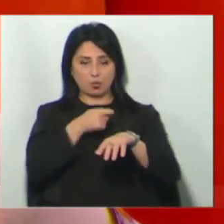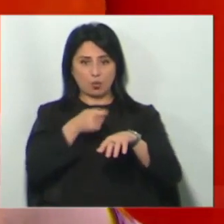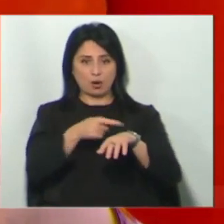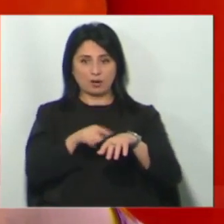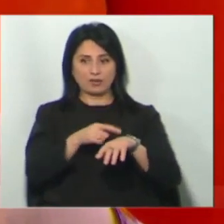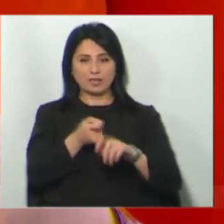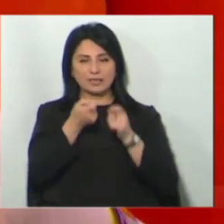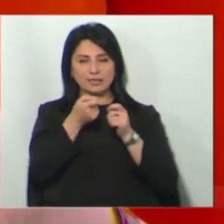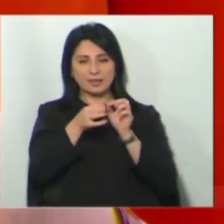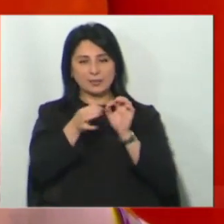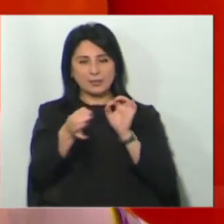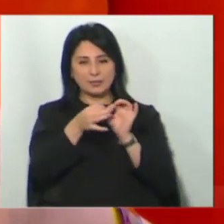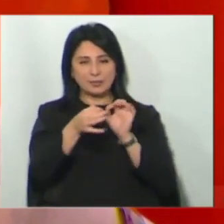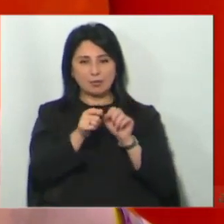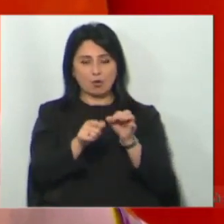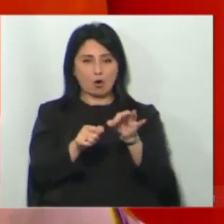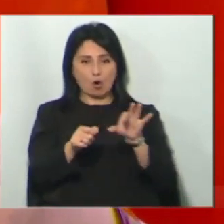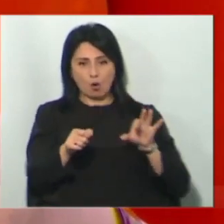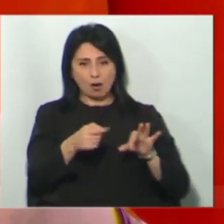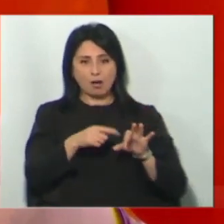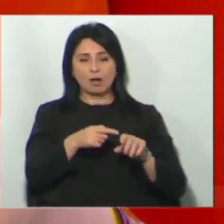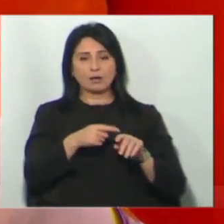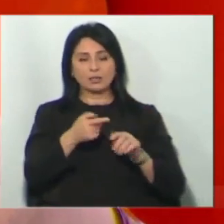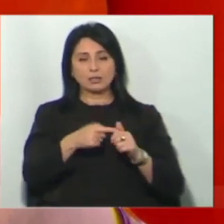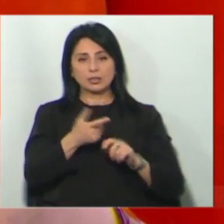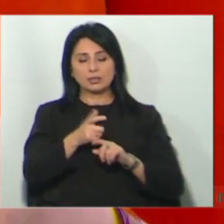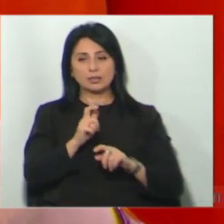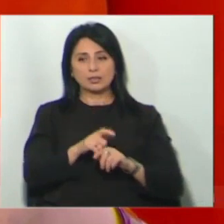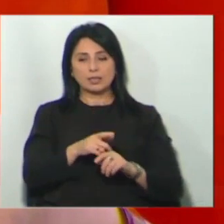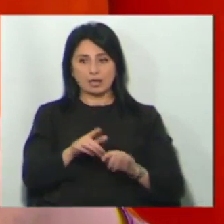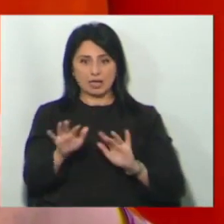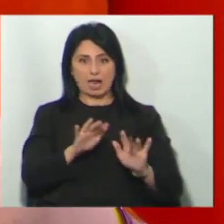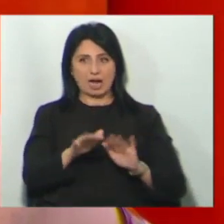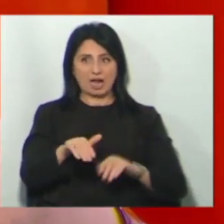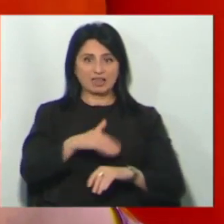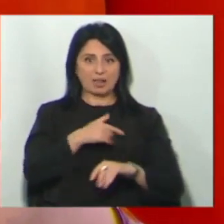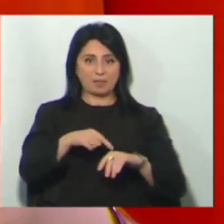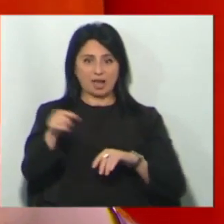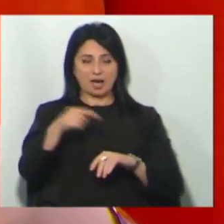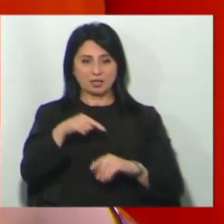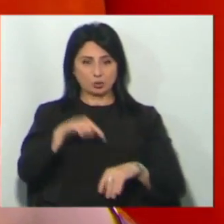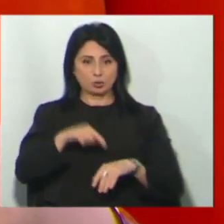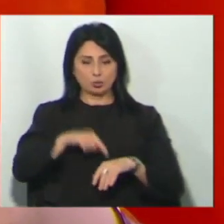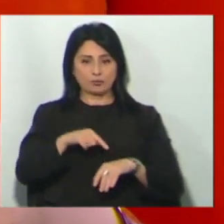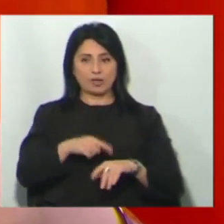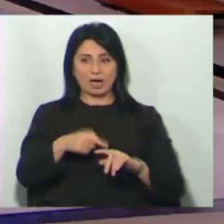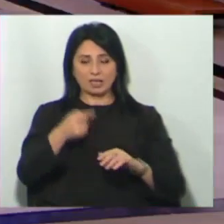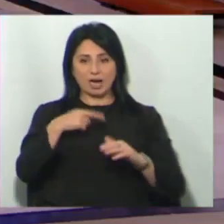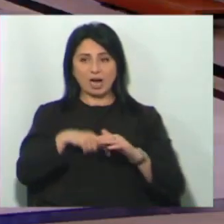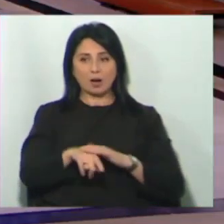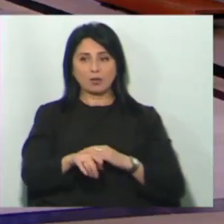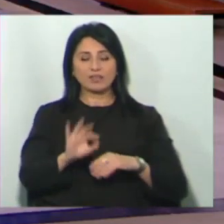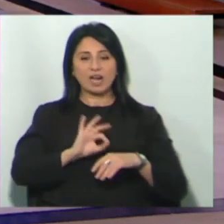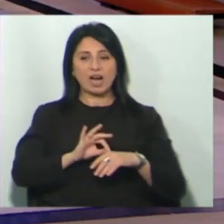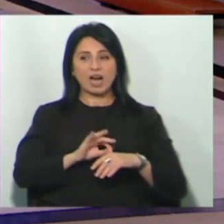იქნება ეს მცირე კალიბრის, იქნება დიდი კალიბრის სისხლძარღვები, რომლებიც ძალიან რეაგირებენ ტემპერატურის ცვლილებაზე და აქედან